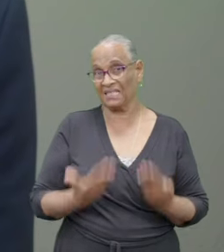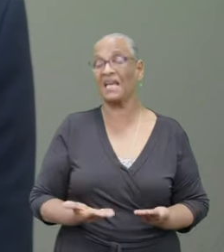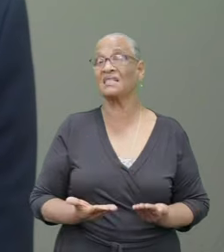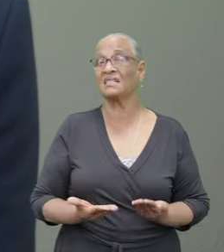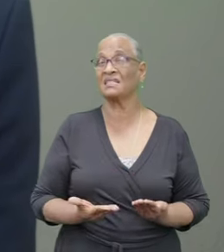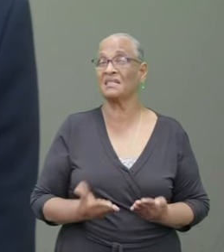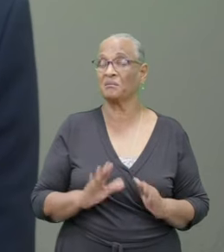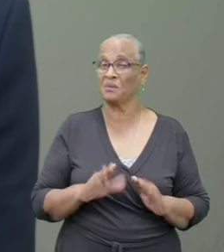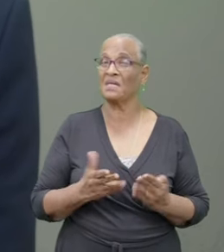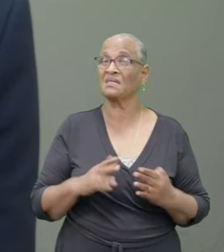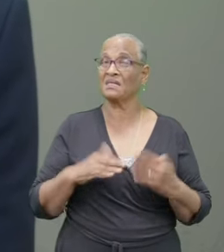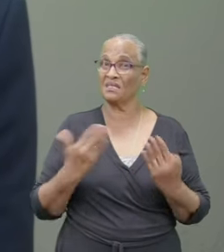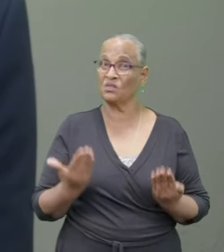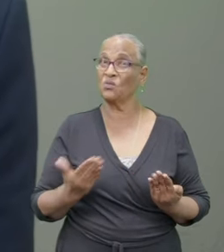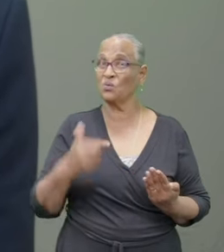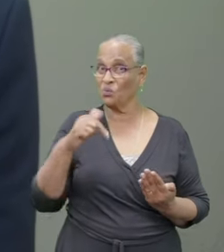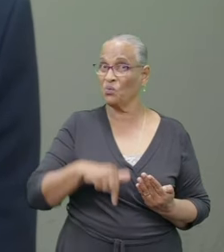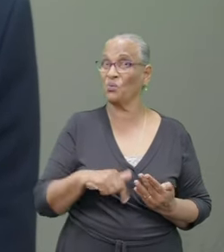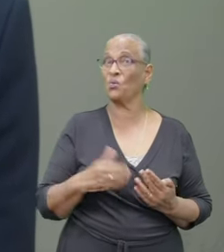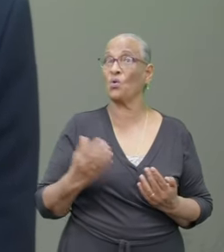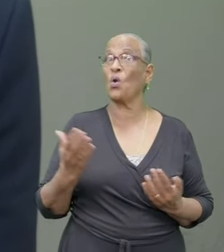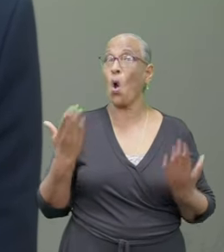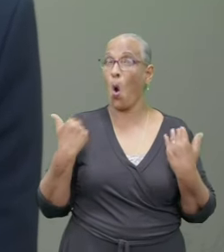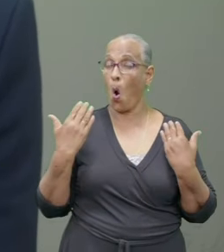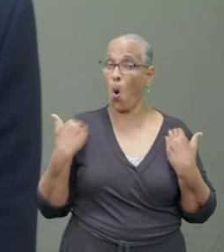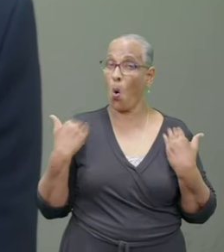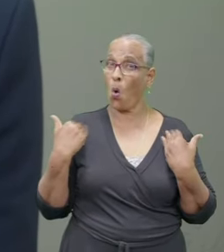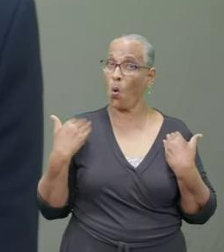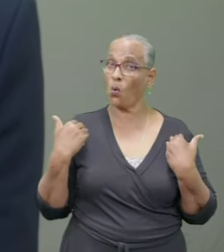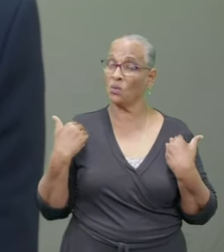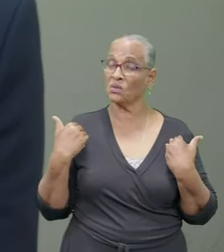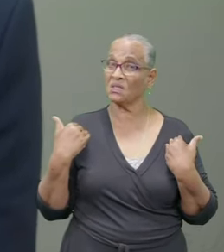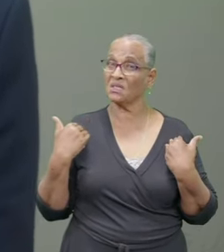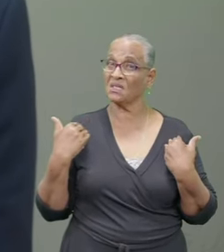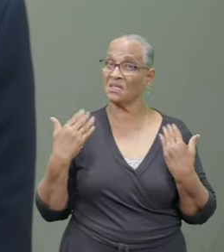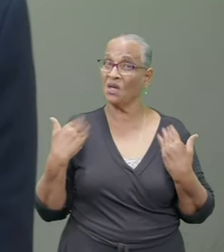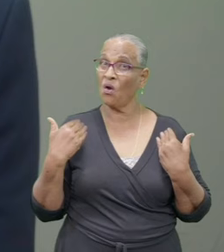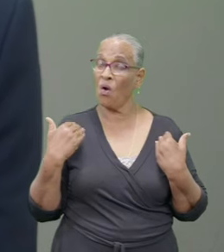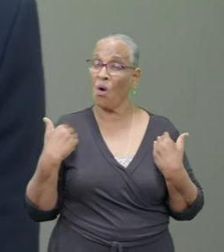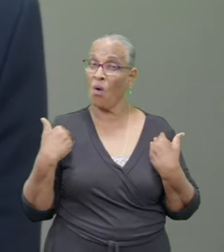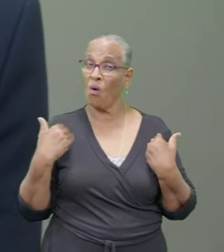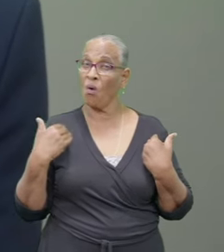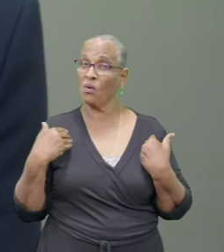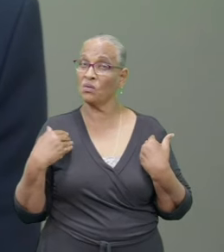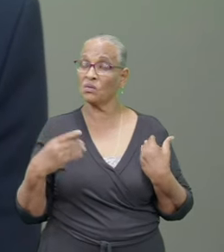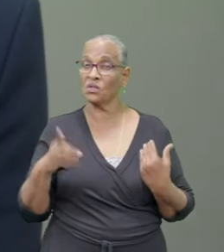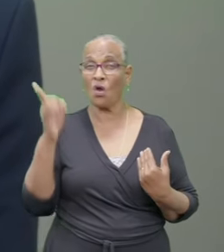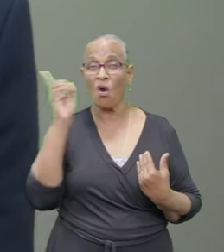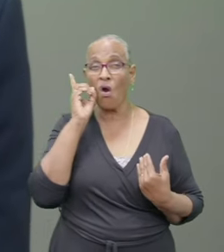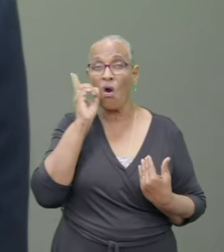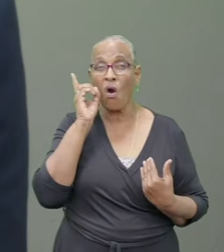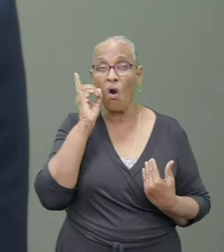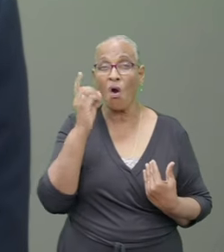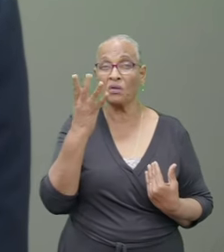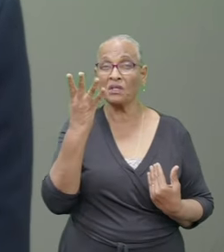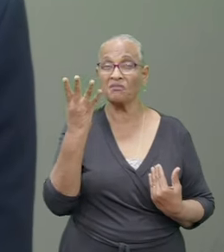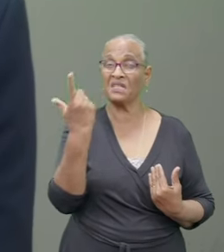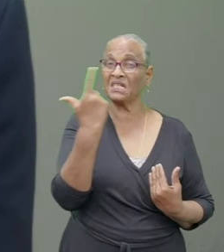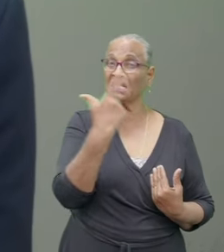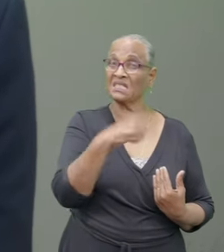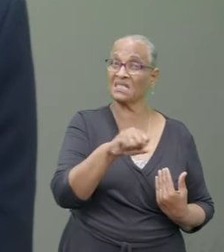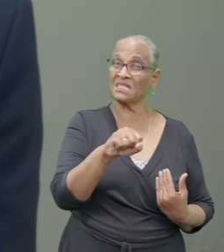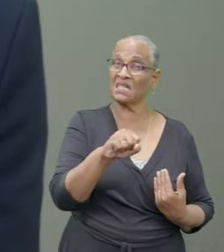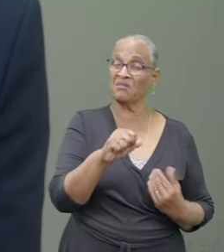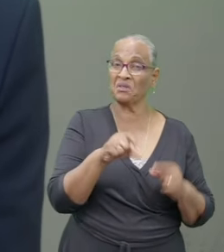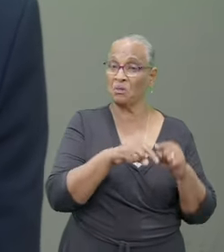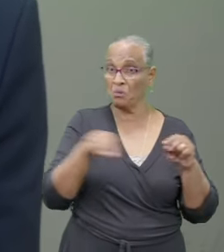het ook misschien, we zijn nu in augustus en het aantal van verpleegkundigen is 174. We weten nog niet wat er in de komende 3-4 maanden gaat